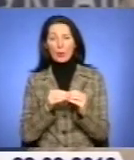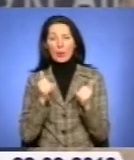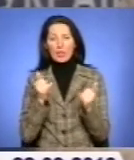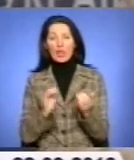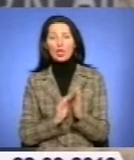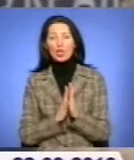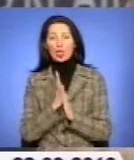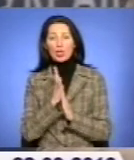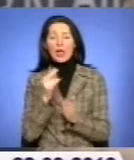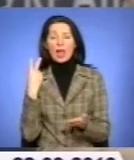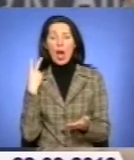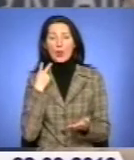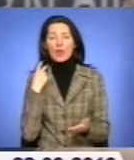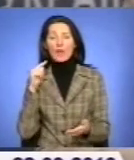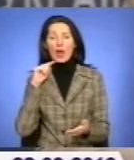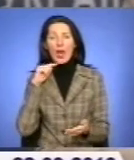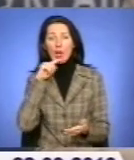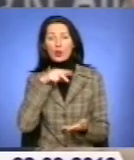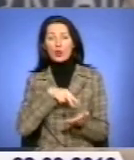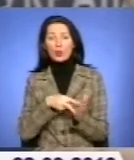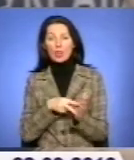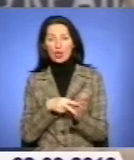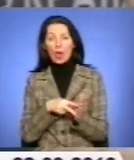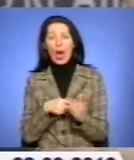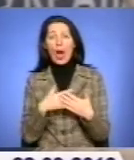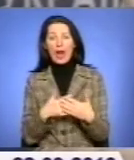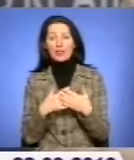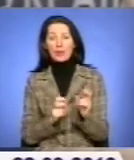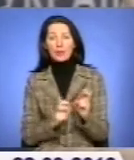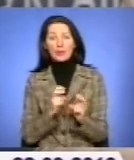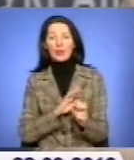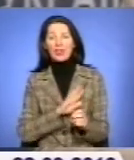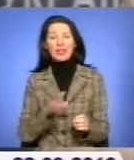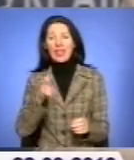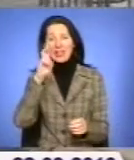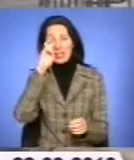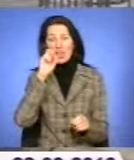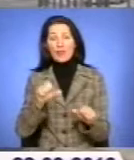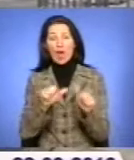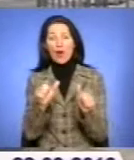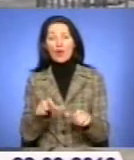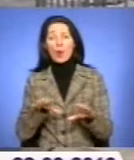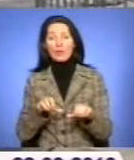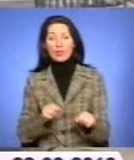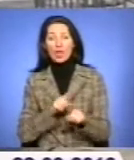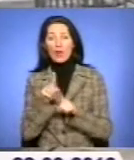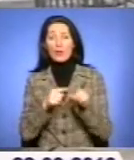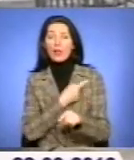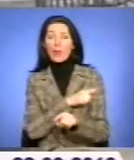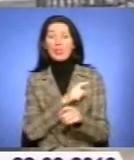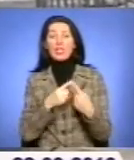зростання боргів на економічно активних підприємствах недержавної форми власності. Реформування медичної